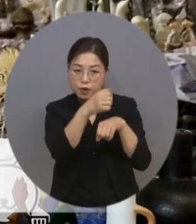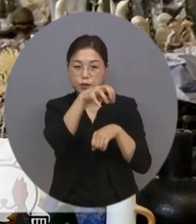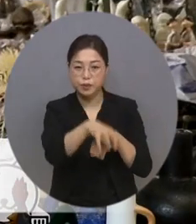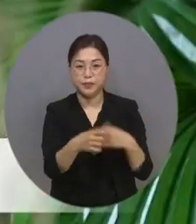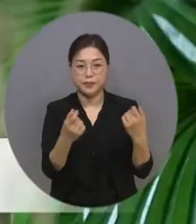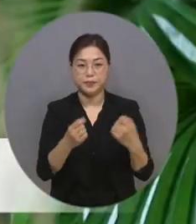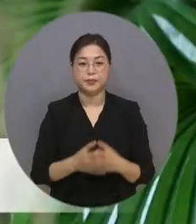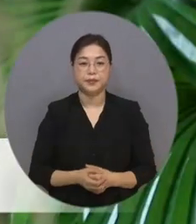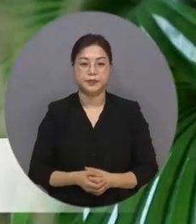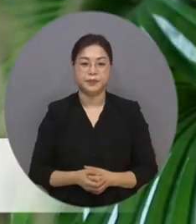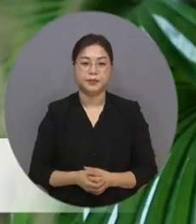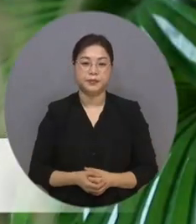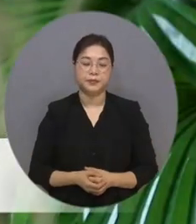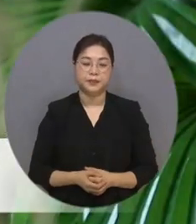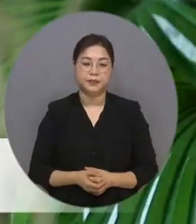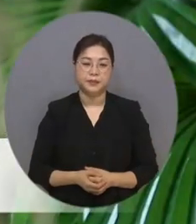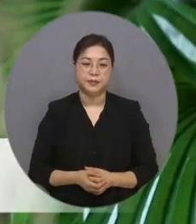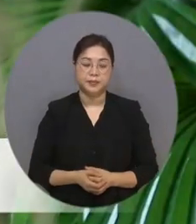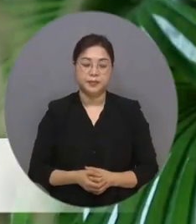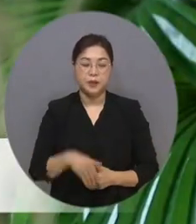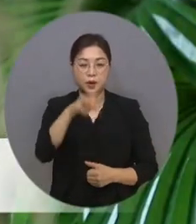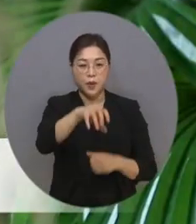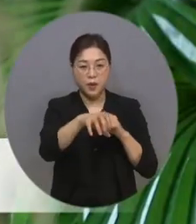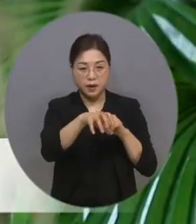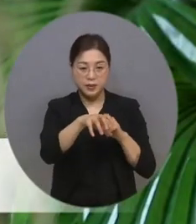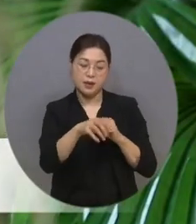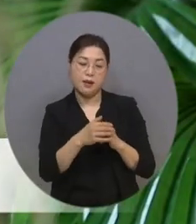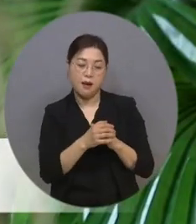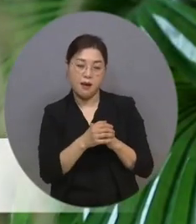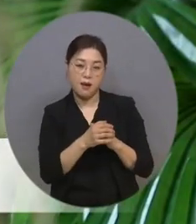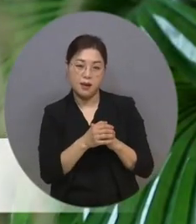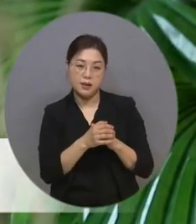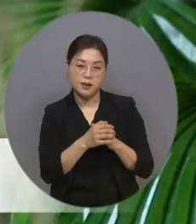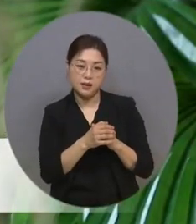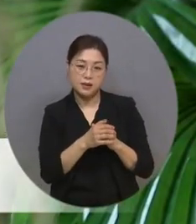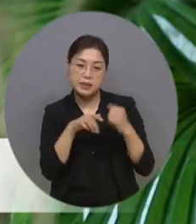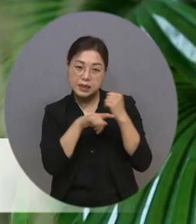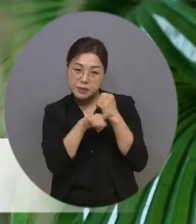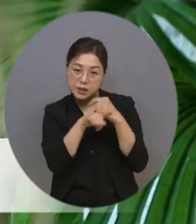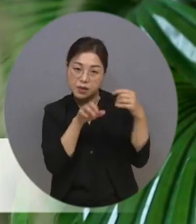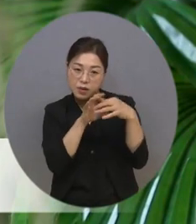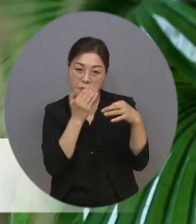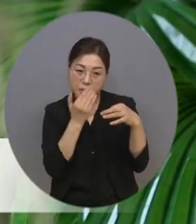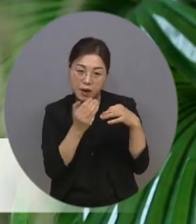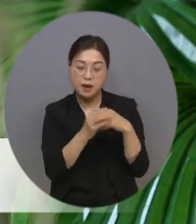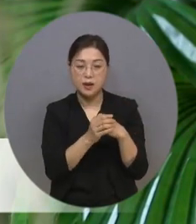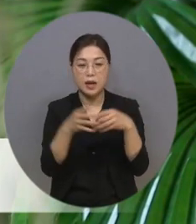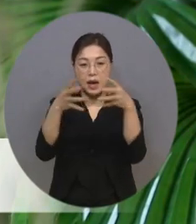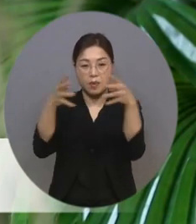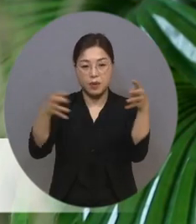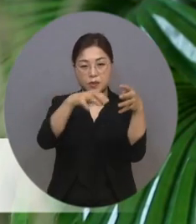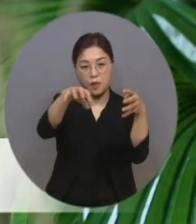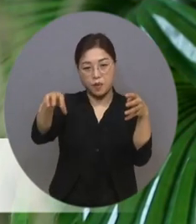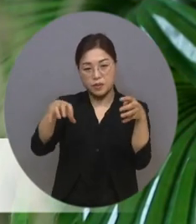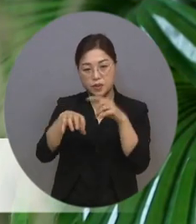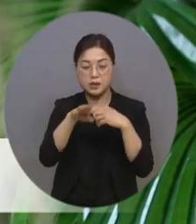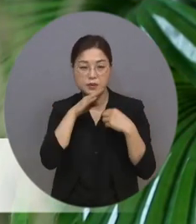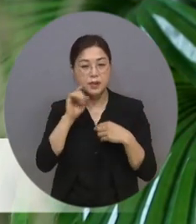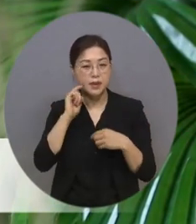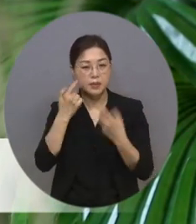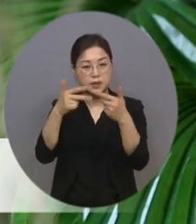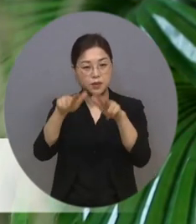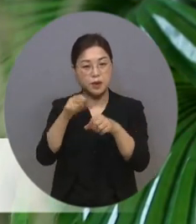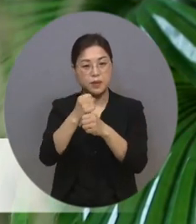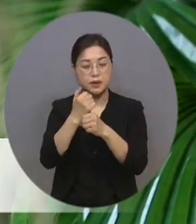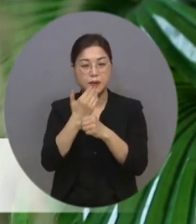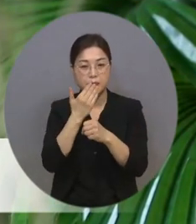공간입니다. 의미 있는 공간으로 재탈바꿈할 수 있고 아파트 공간에서도 아름다운 정원을 만들